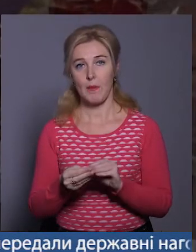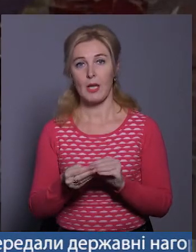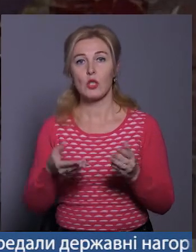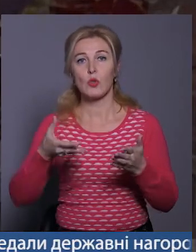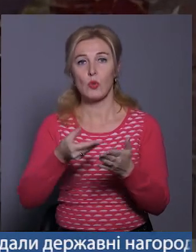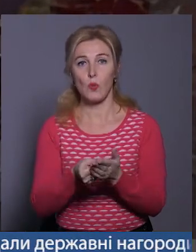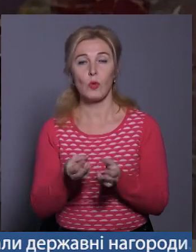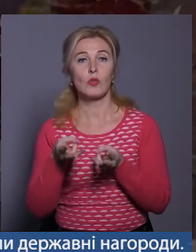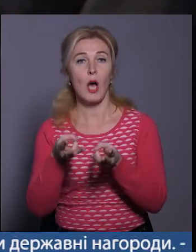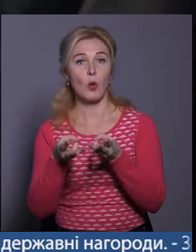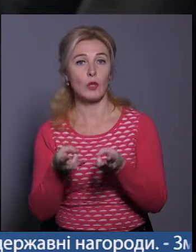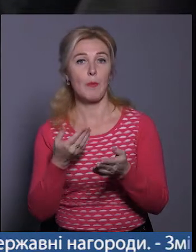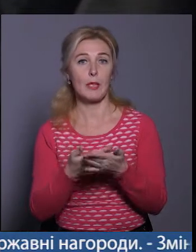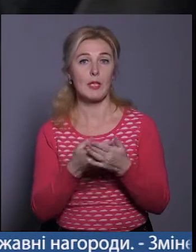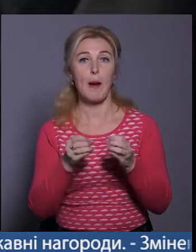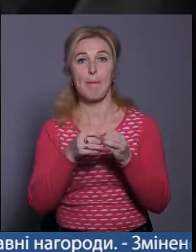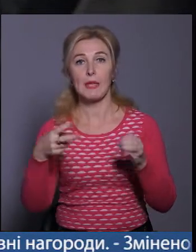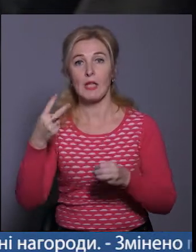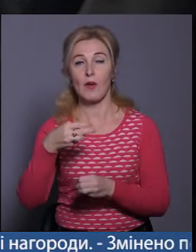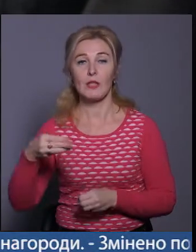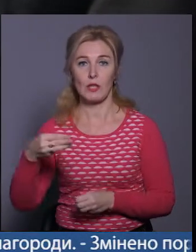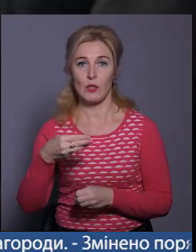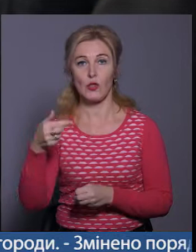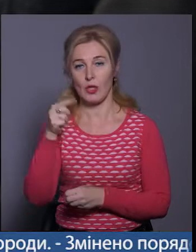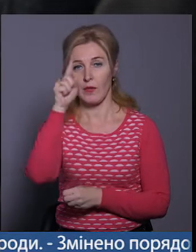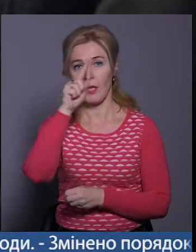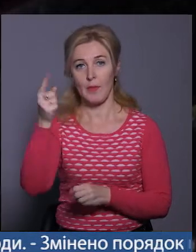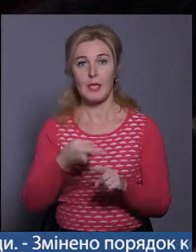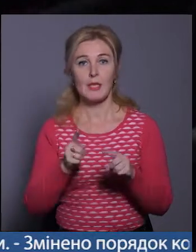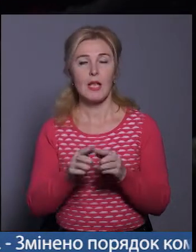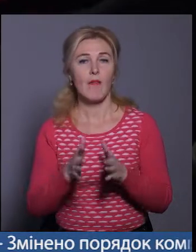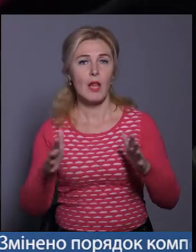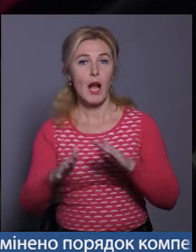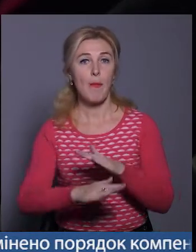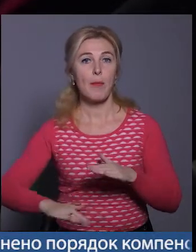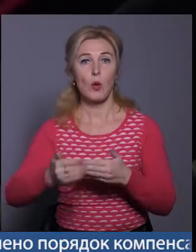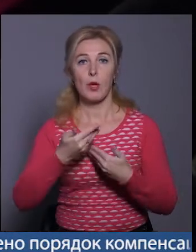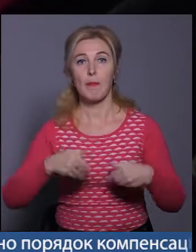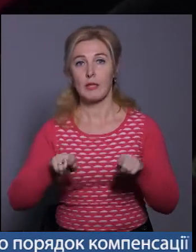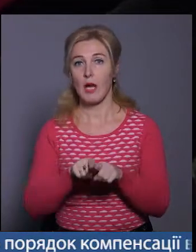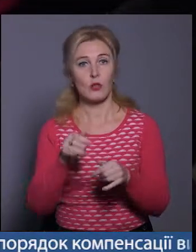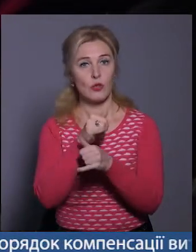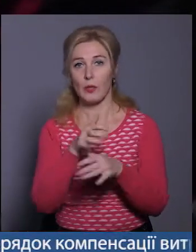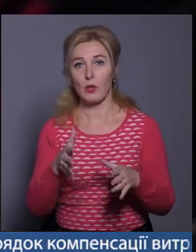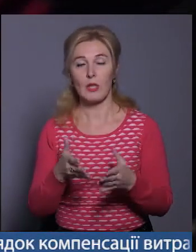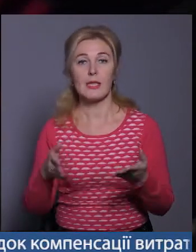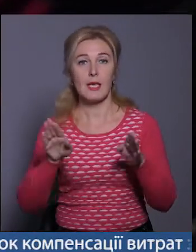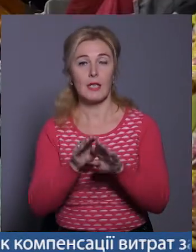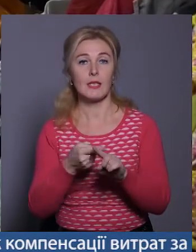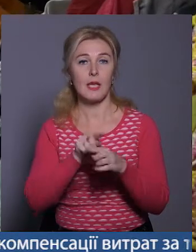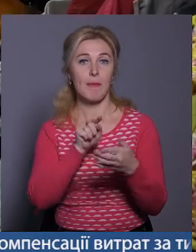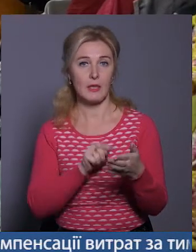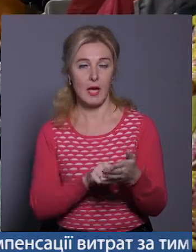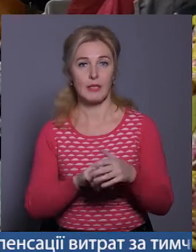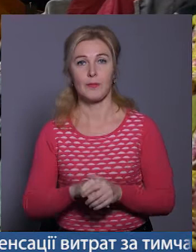за отоплення, тому що там близько 15-20 тисяч гривень на місяць, це велика площа, і ми також фінансово не змогли би закрити це питання. Так